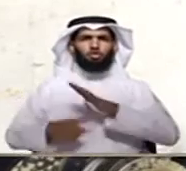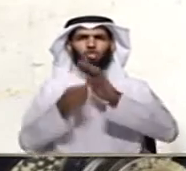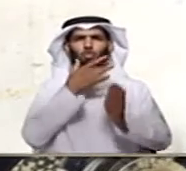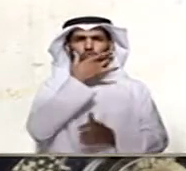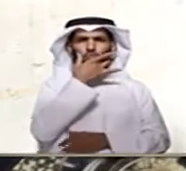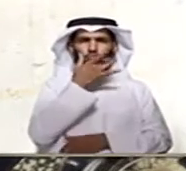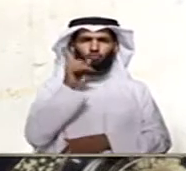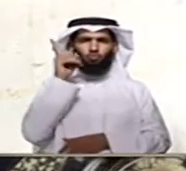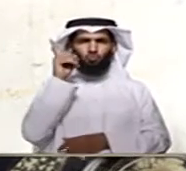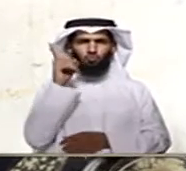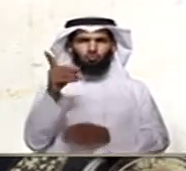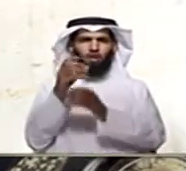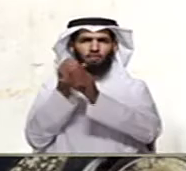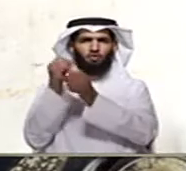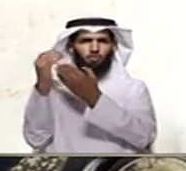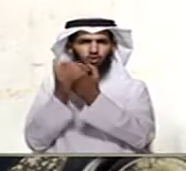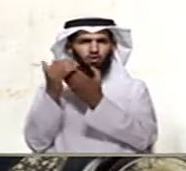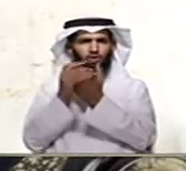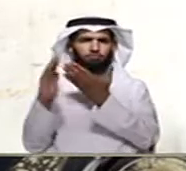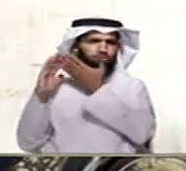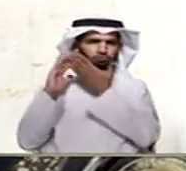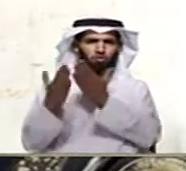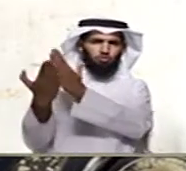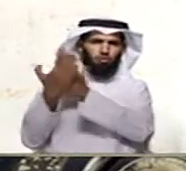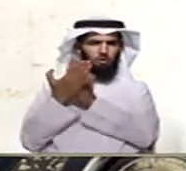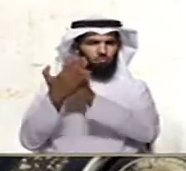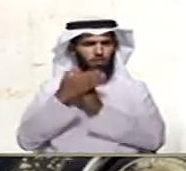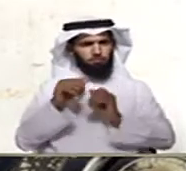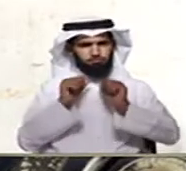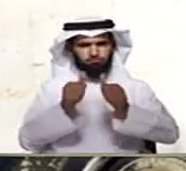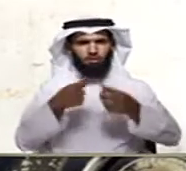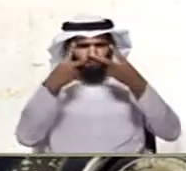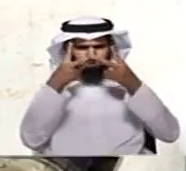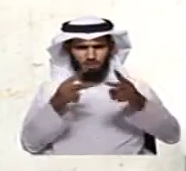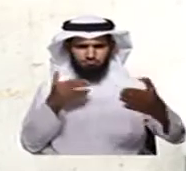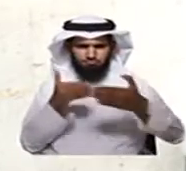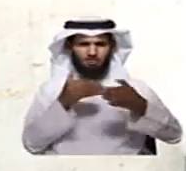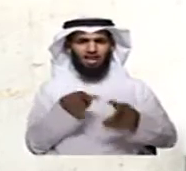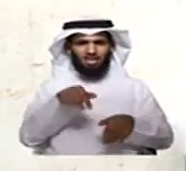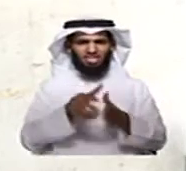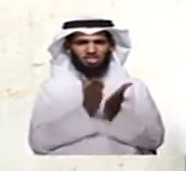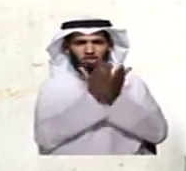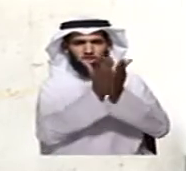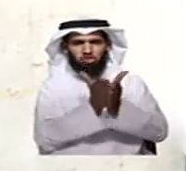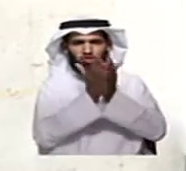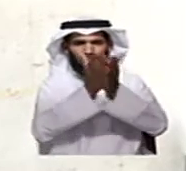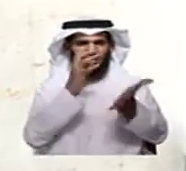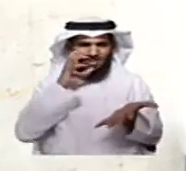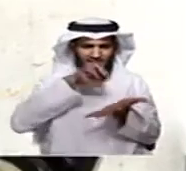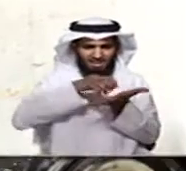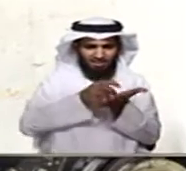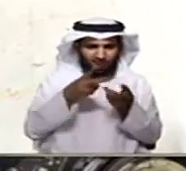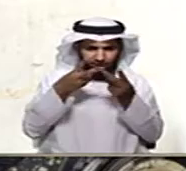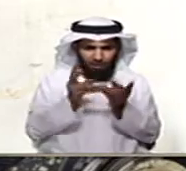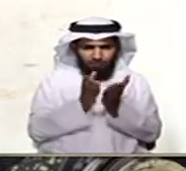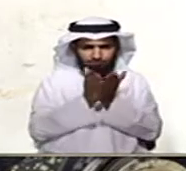أمير البلاد الشيخ صباح الأحمد الجابر صباح حفظ الله ورعاه. سوف تنطلق بعد قليل هذه السفن من نقعة النادي متجهة إلى بندر